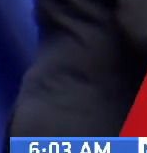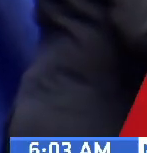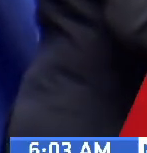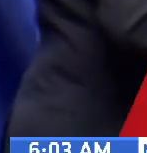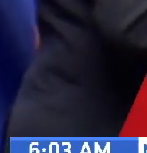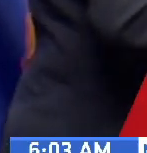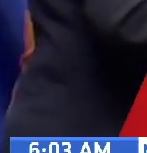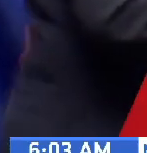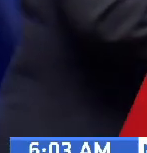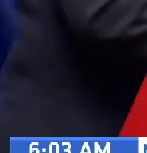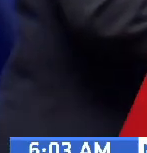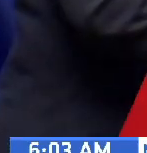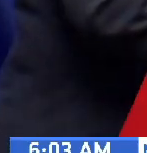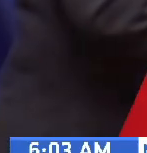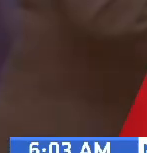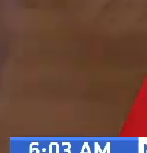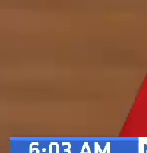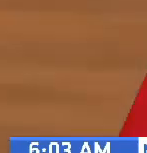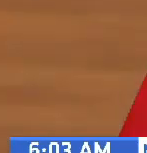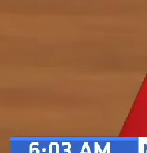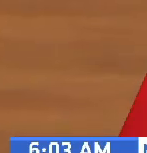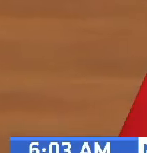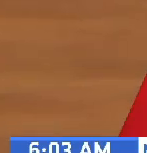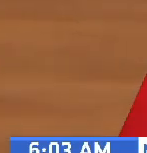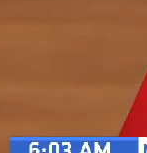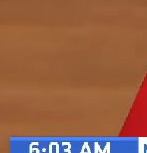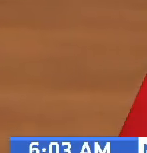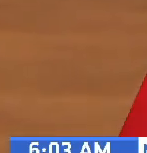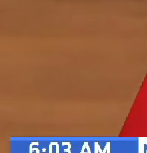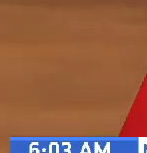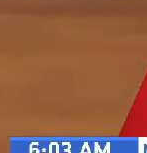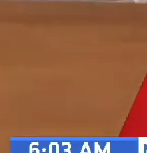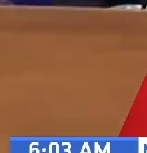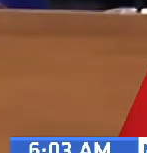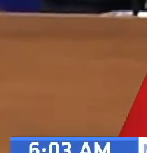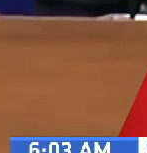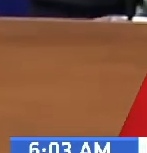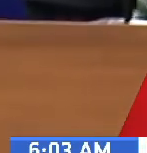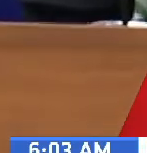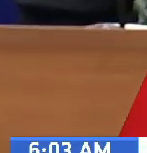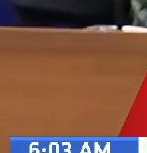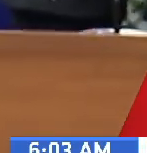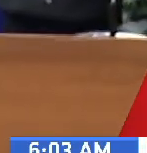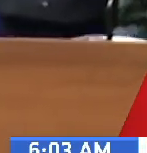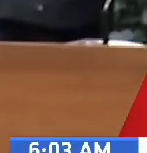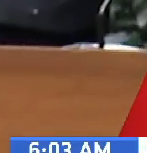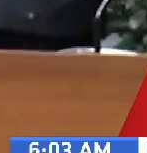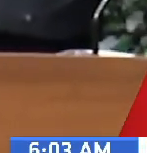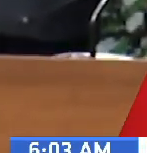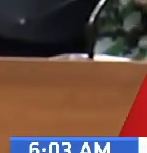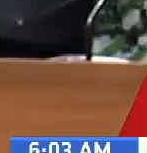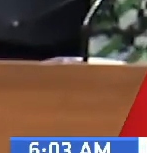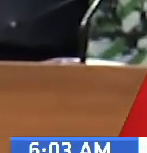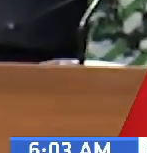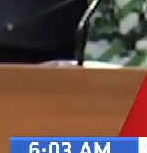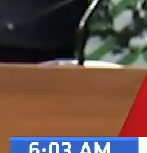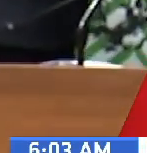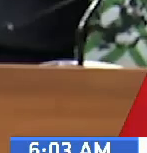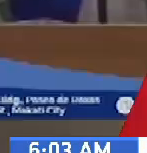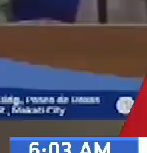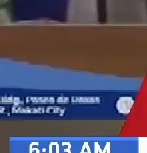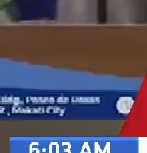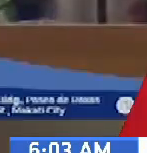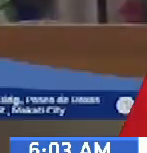31,629,783 ang nakuha niyang boto base sa official count ng National Board of Canvassers. Kasama niya sa proklamasyon ang inang si dating unang ginang